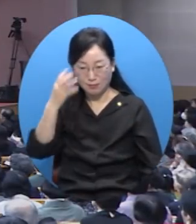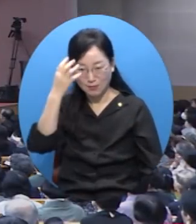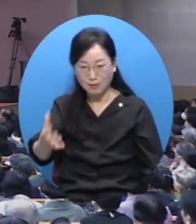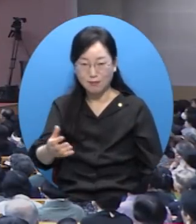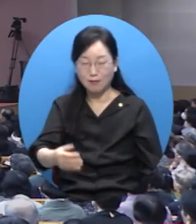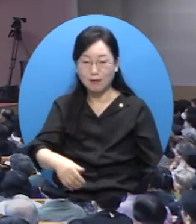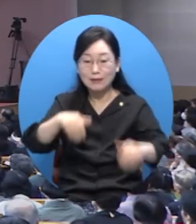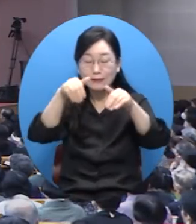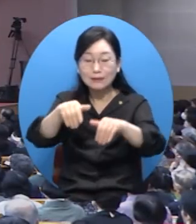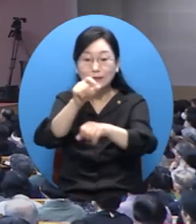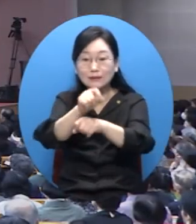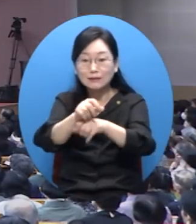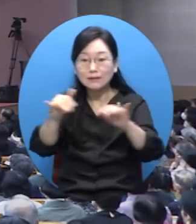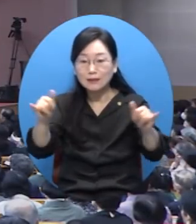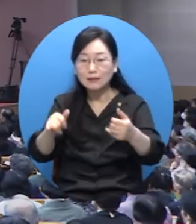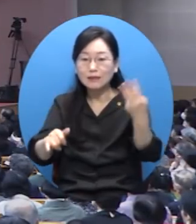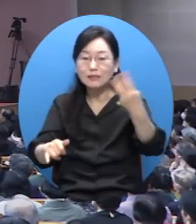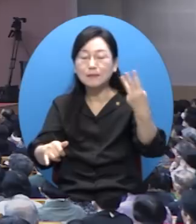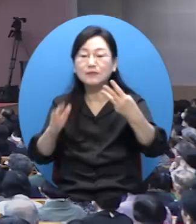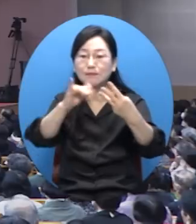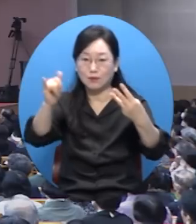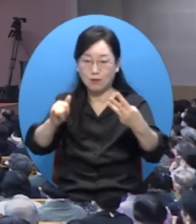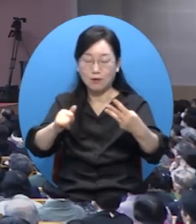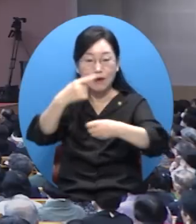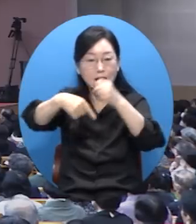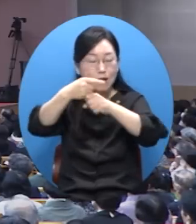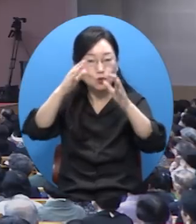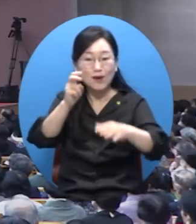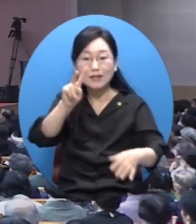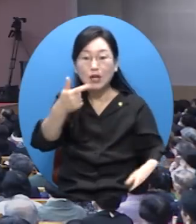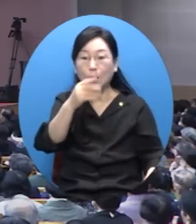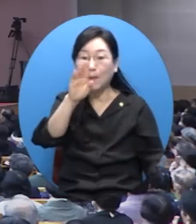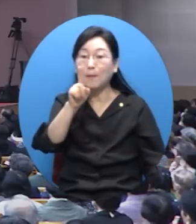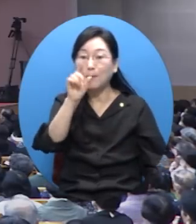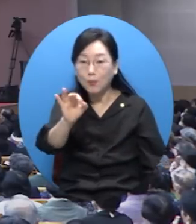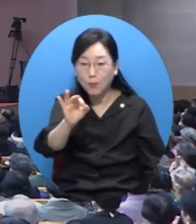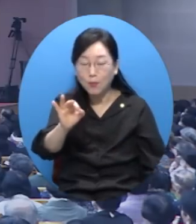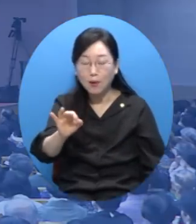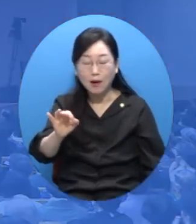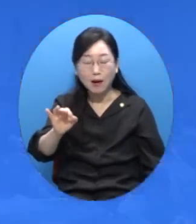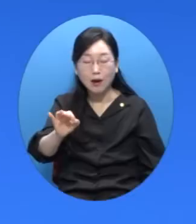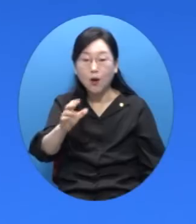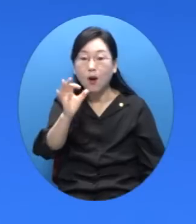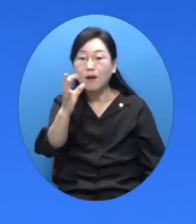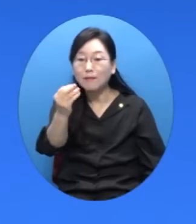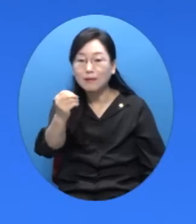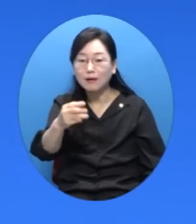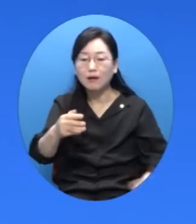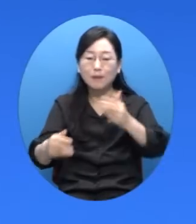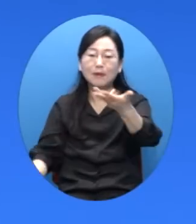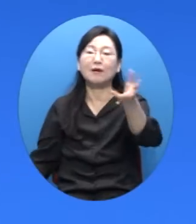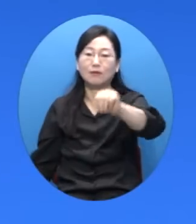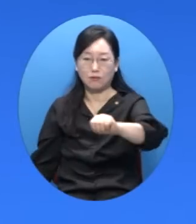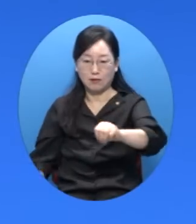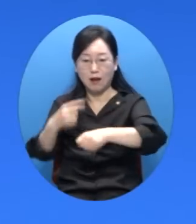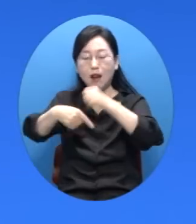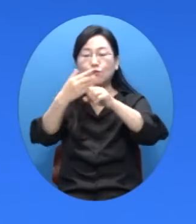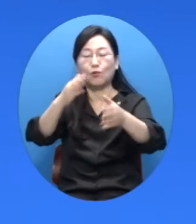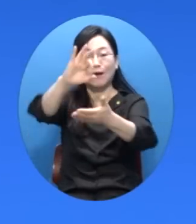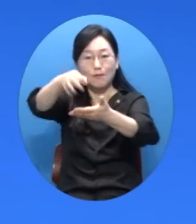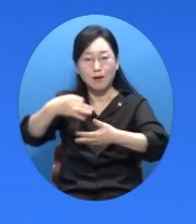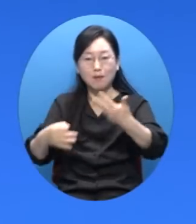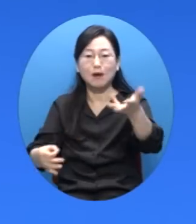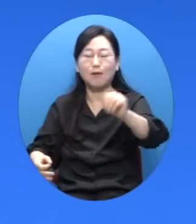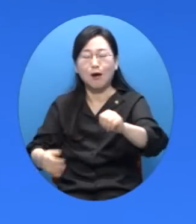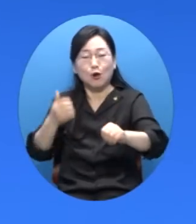직원이 3천명인데요. 직원 3천명인데 평균 연봉이 우리 한국 돈으로 평균 연봉이 8억씩 됩니다. 누가 그러더라고. 나도 미국 가서 그